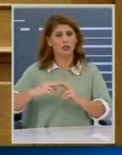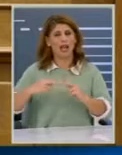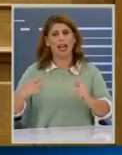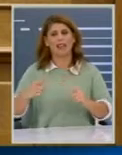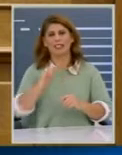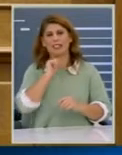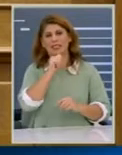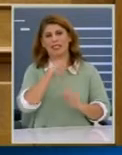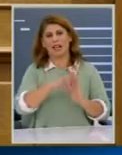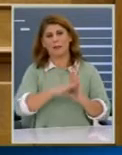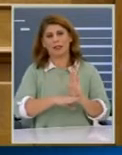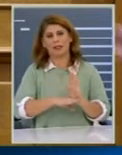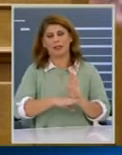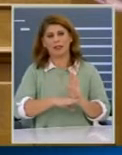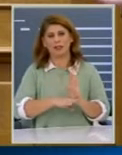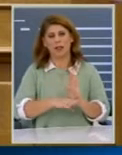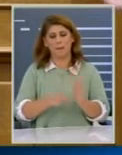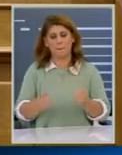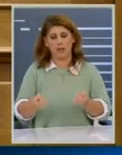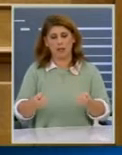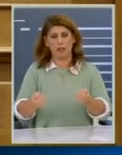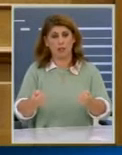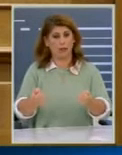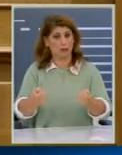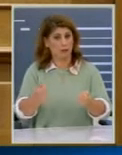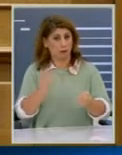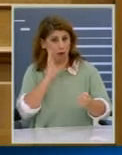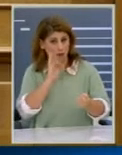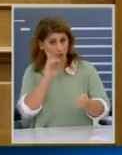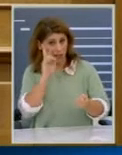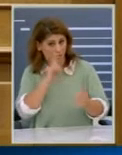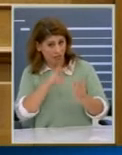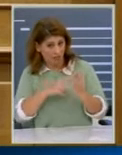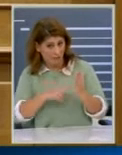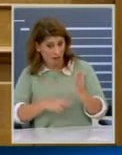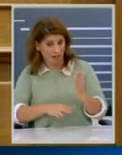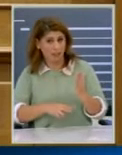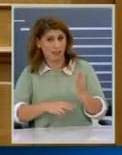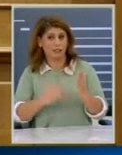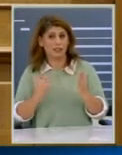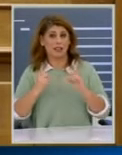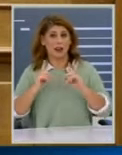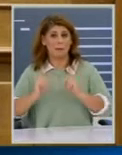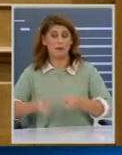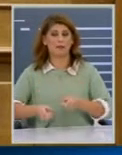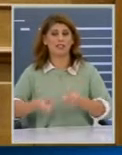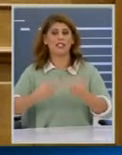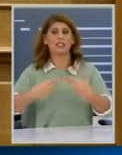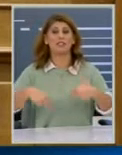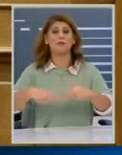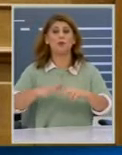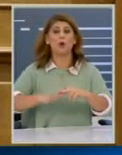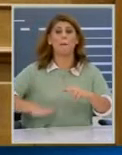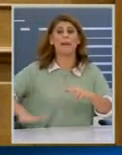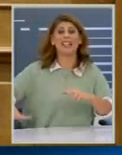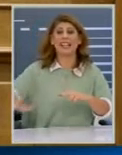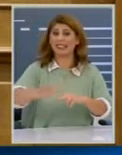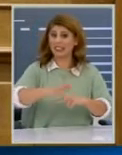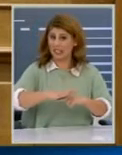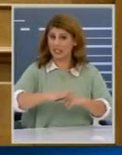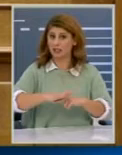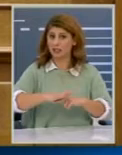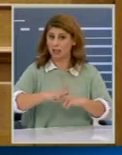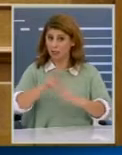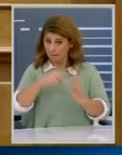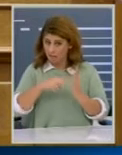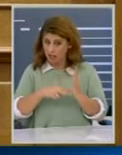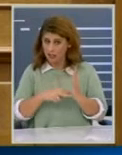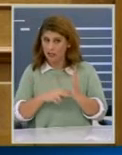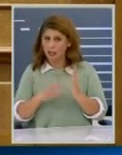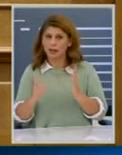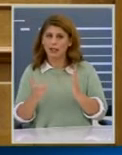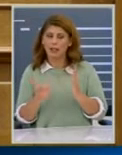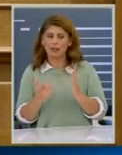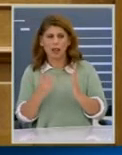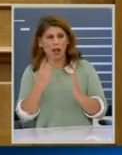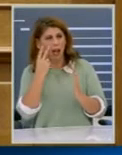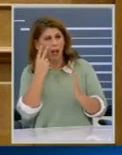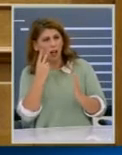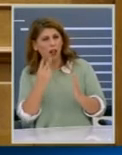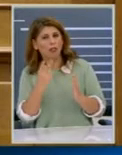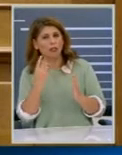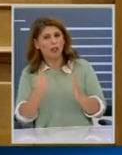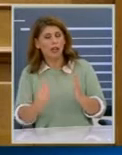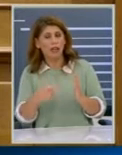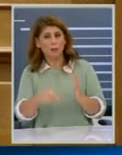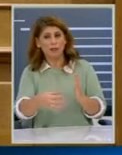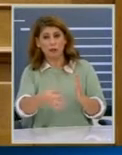αντισυνταγματικές μεθοδεύσεις. Άρα και διαβάσατε πραγματικά, κύριε Τσίπρα, την απόφαση του Συμβουλίου της Επικρατείας. Διότι αν κρίνω καλά από αυτά τα